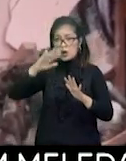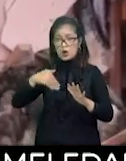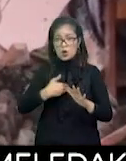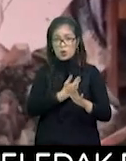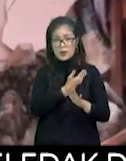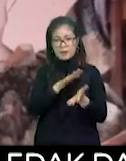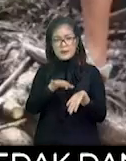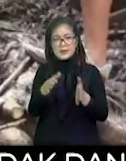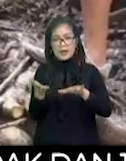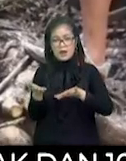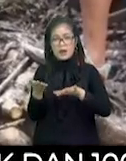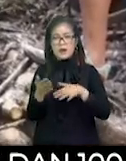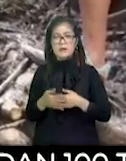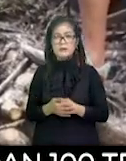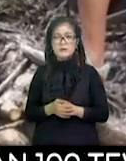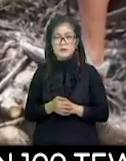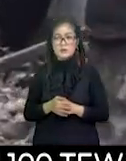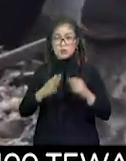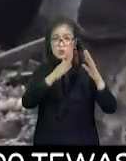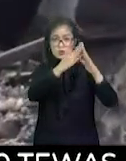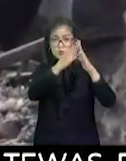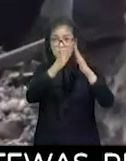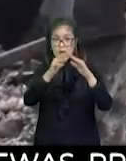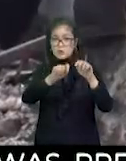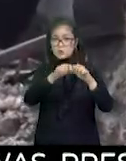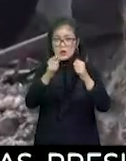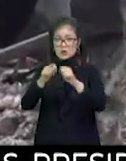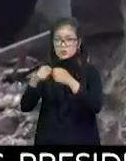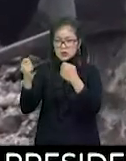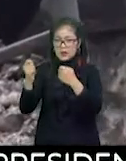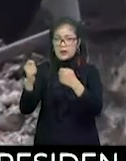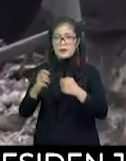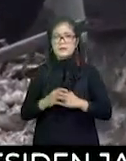Dari Malang, Jawa Timur, Deni Irwansyah, iNews melaporkan.